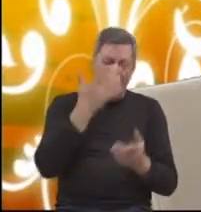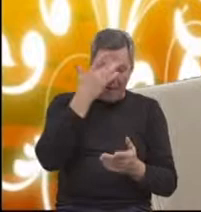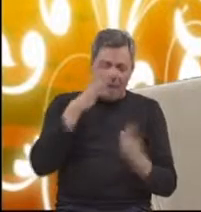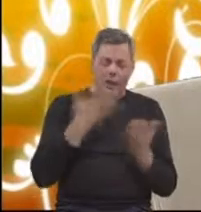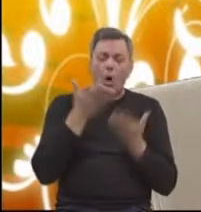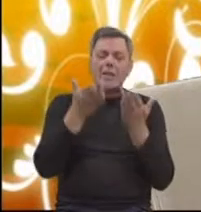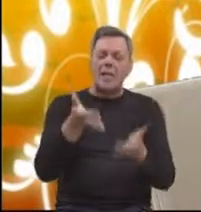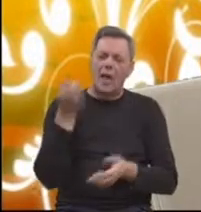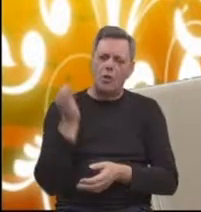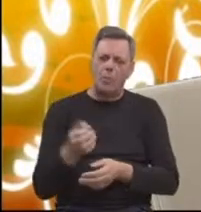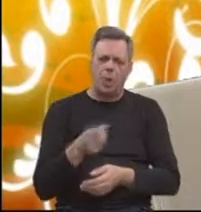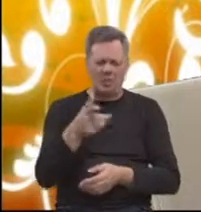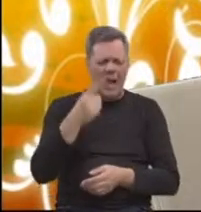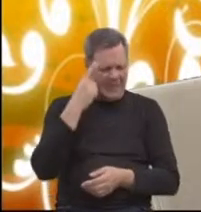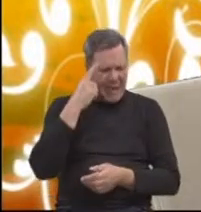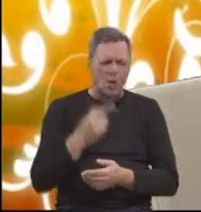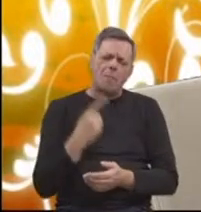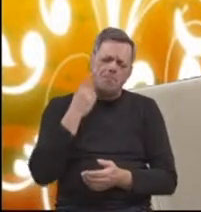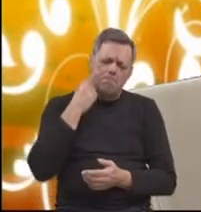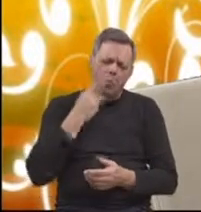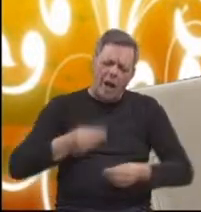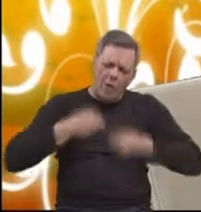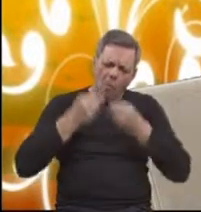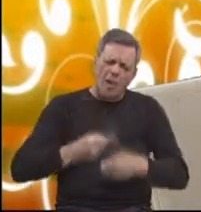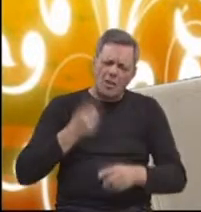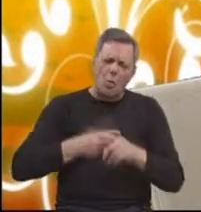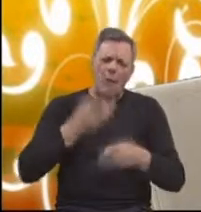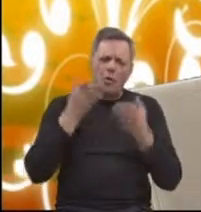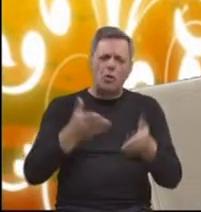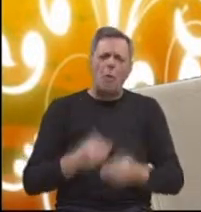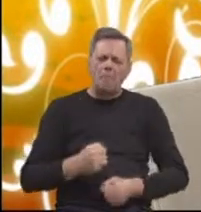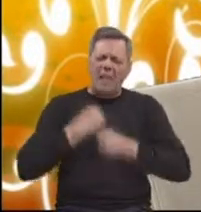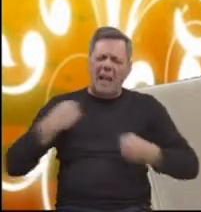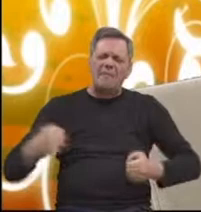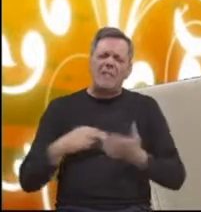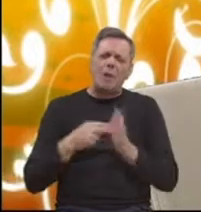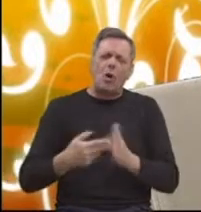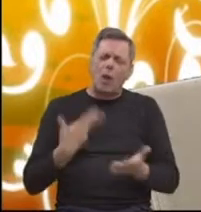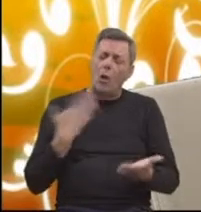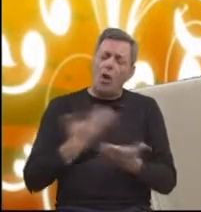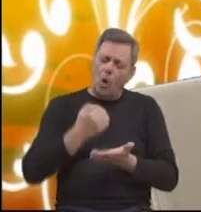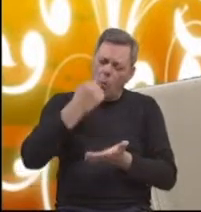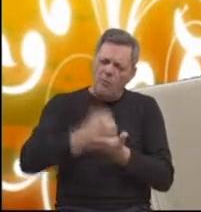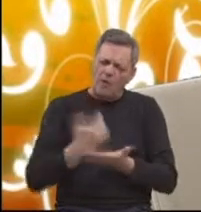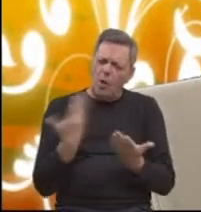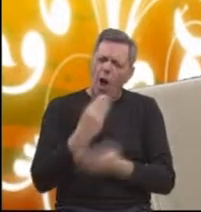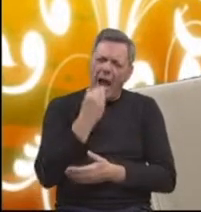je za njega dobro. Ta znanost pokušava objasniti upravo to, razviti metode koje će utvrditi